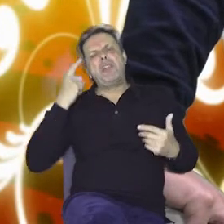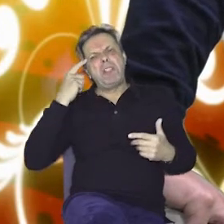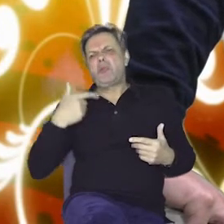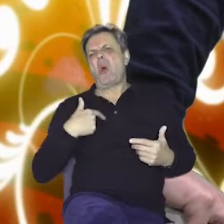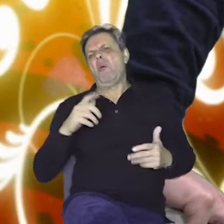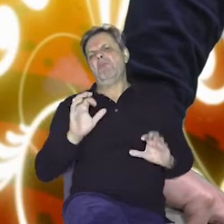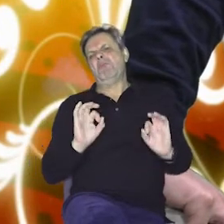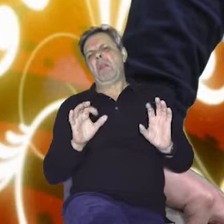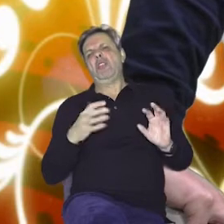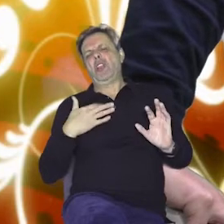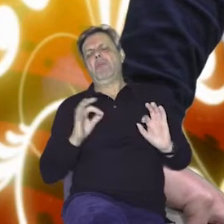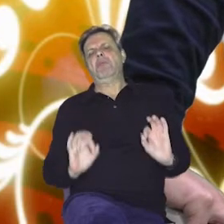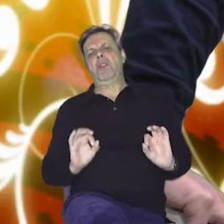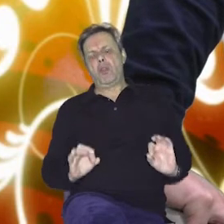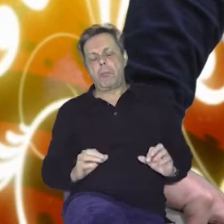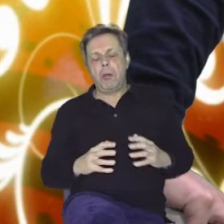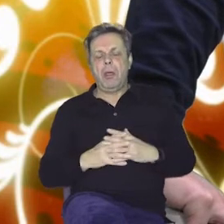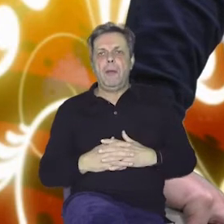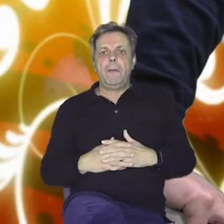neće dotaknuti.